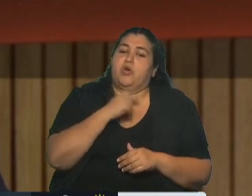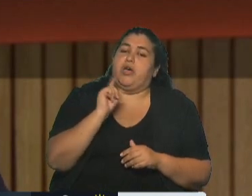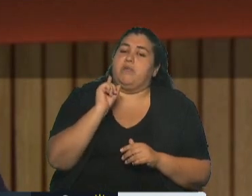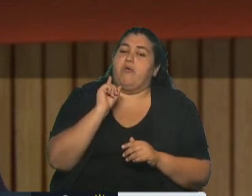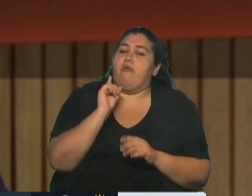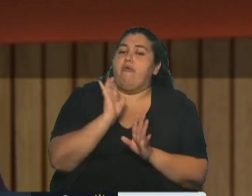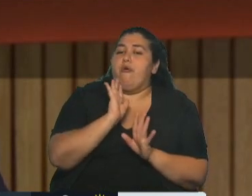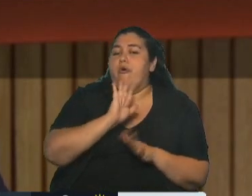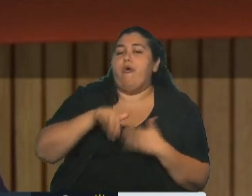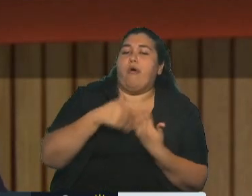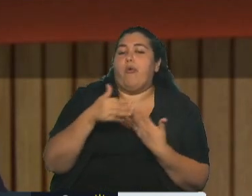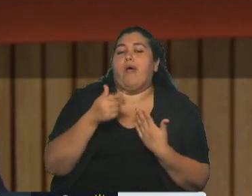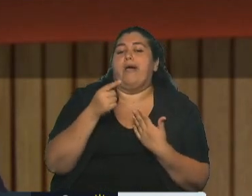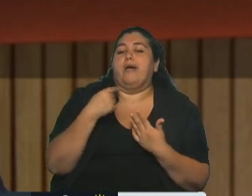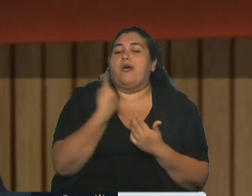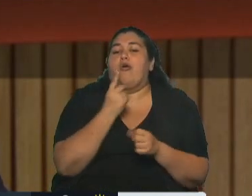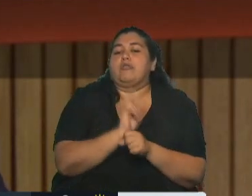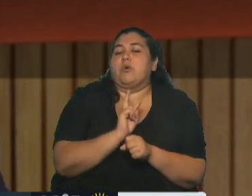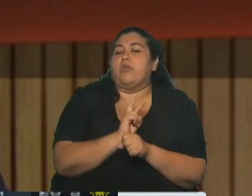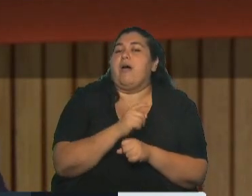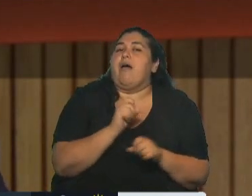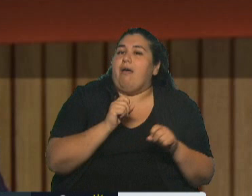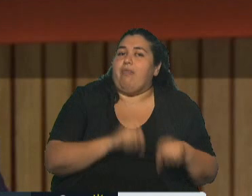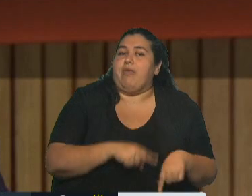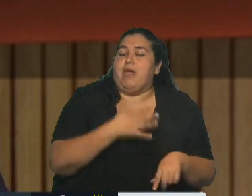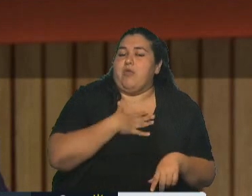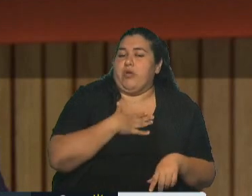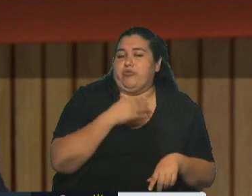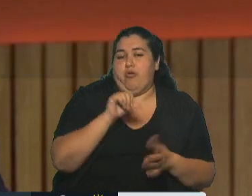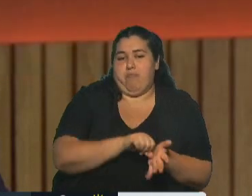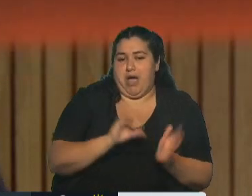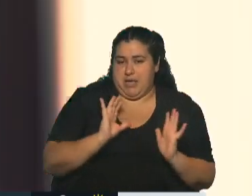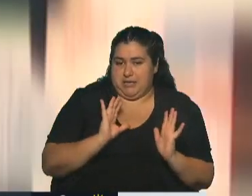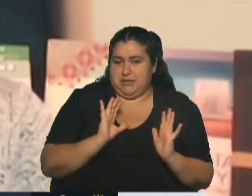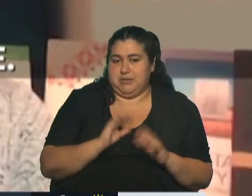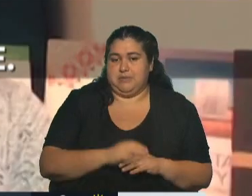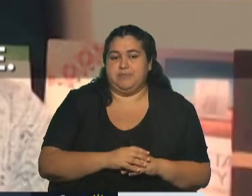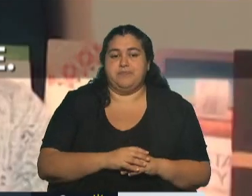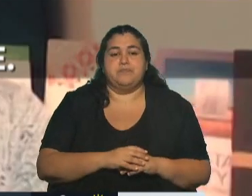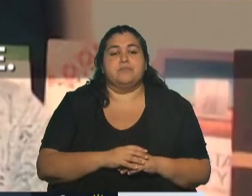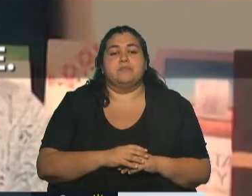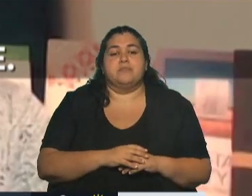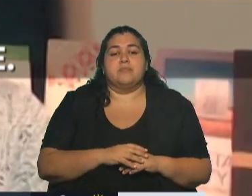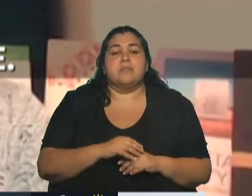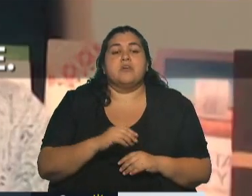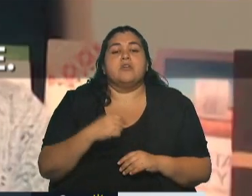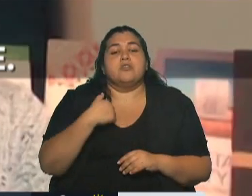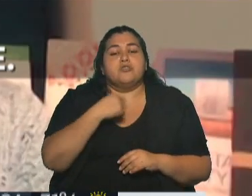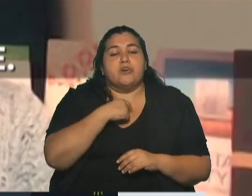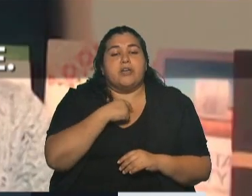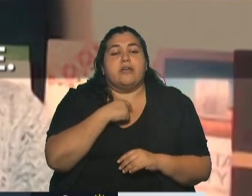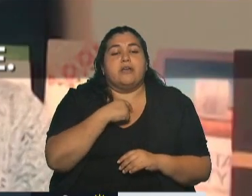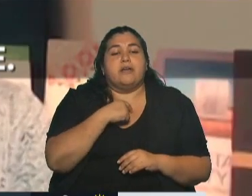دهیم که امنیت ملی کشورمون رو به بازی بگیرند. Well, I would expect that